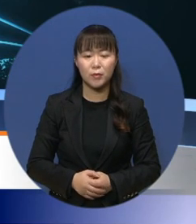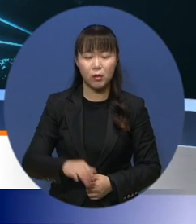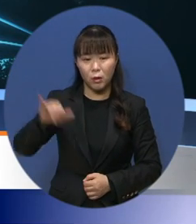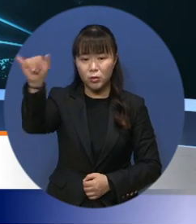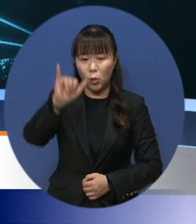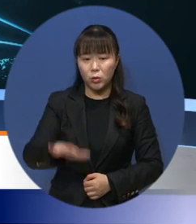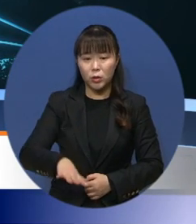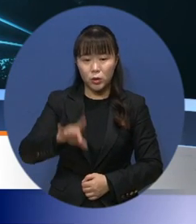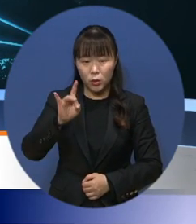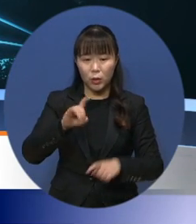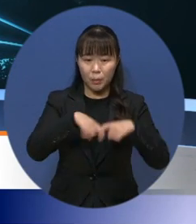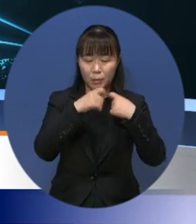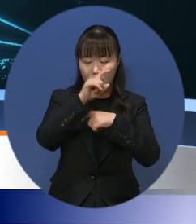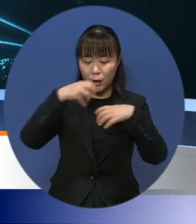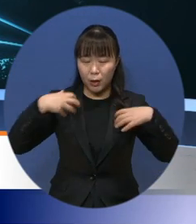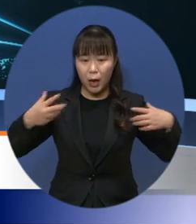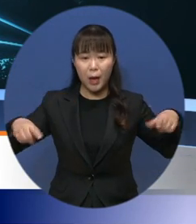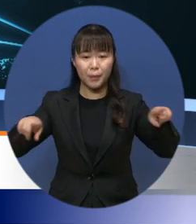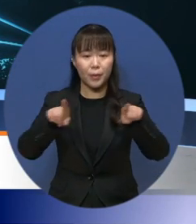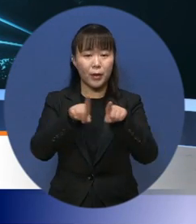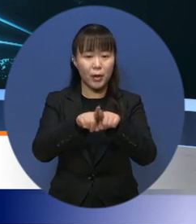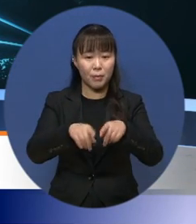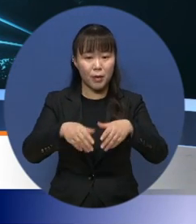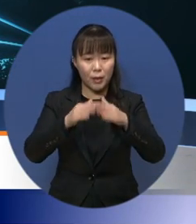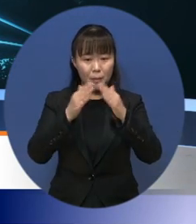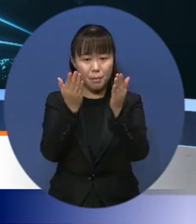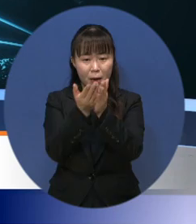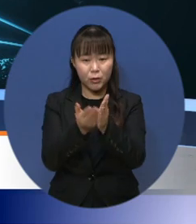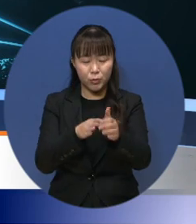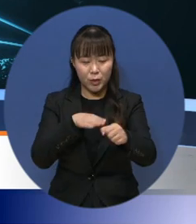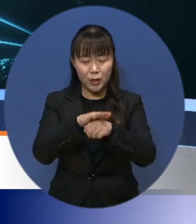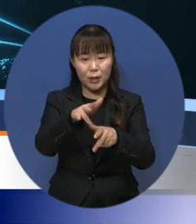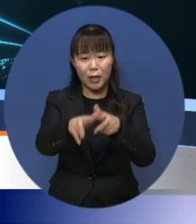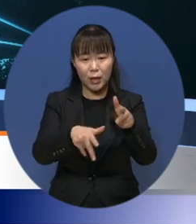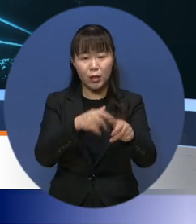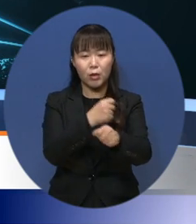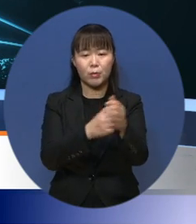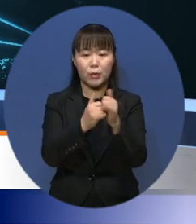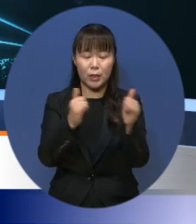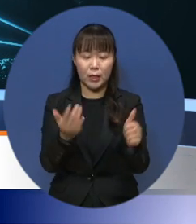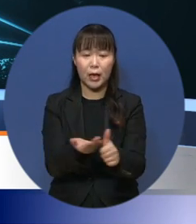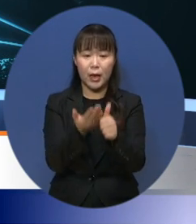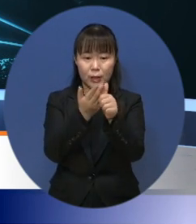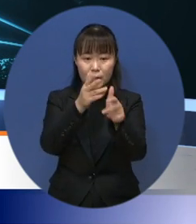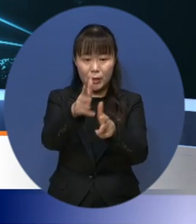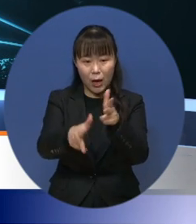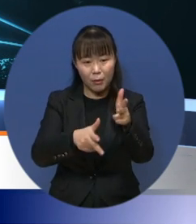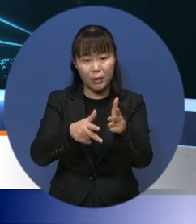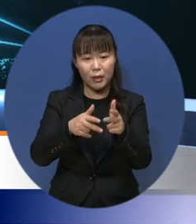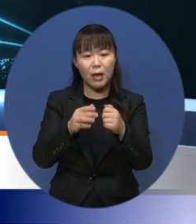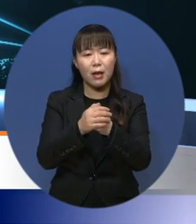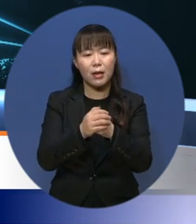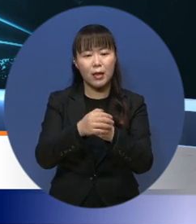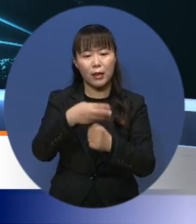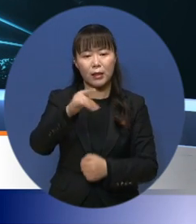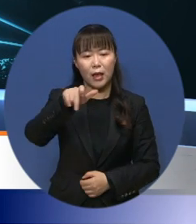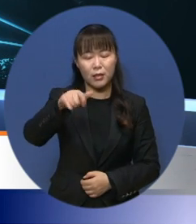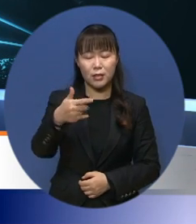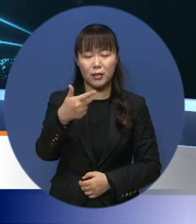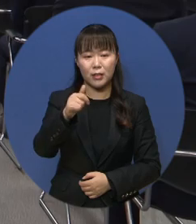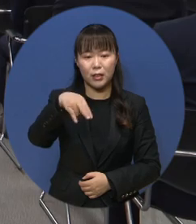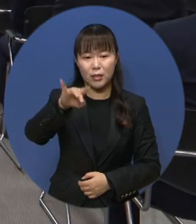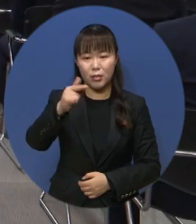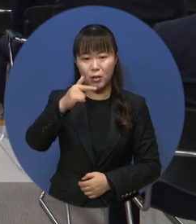최초로 민관 산학이 협력해 만든 맞춤형 산업인력 양성사업 테크니션 스쿨 12기가